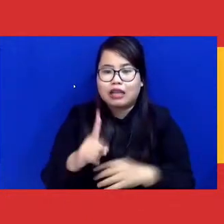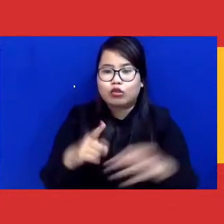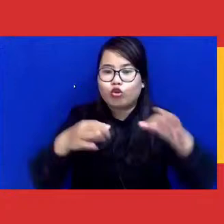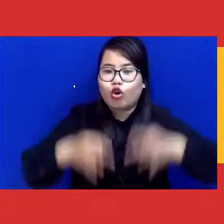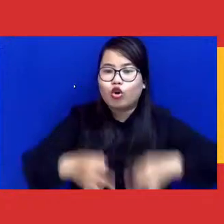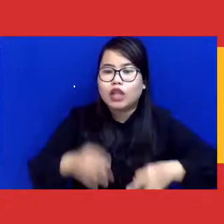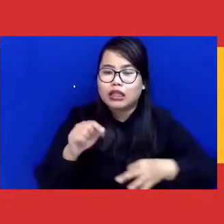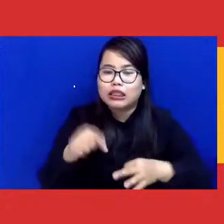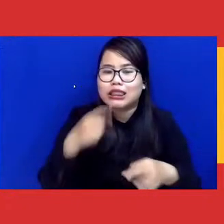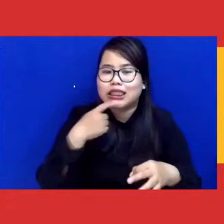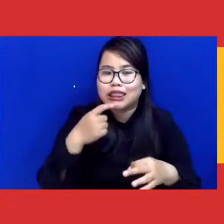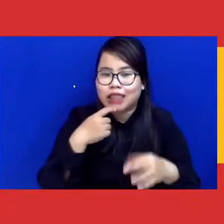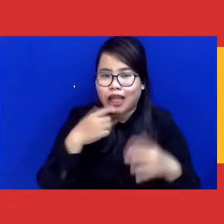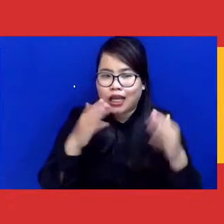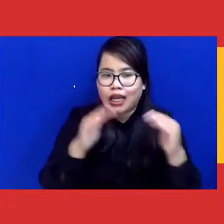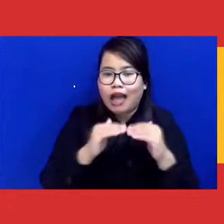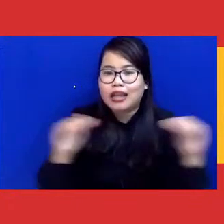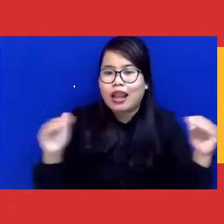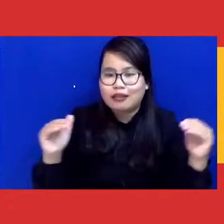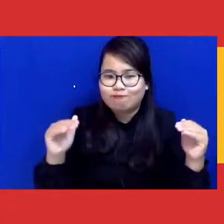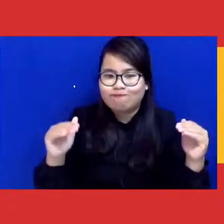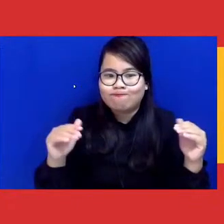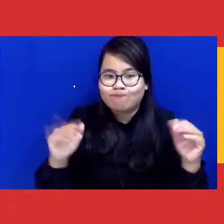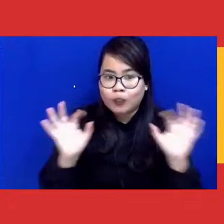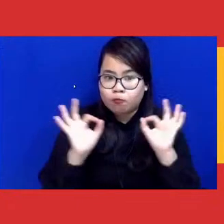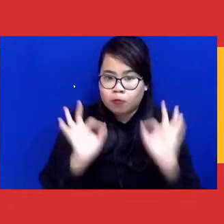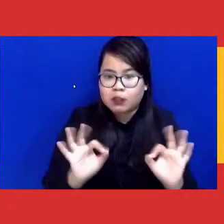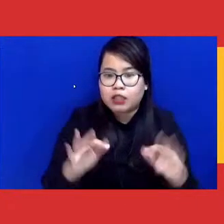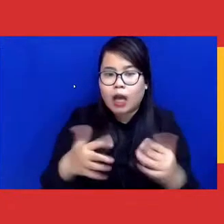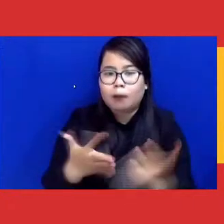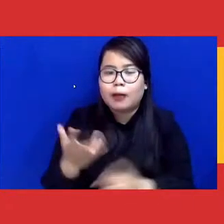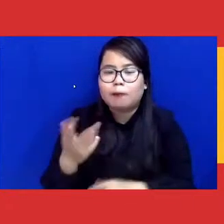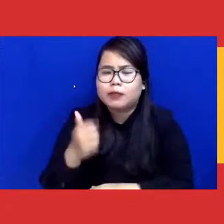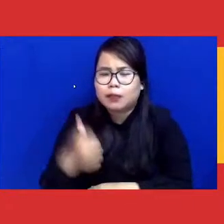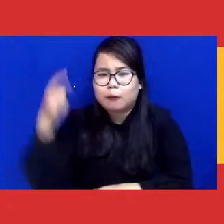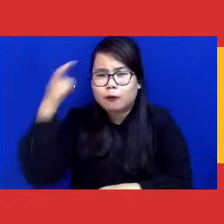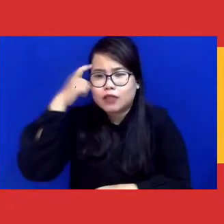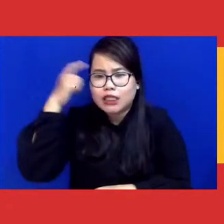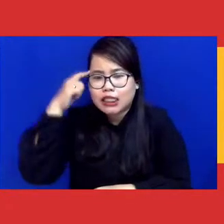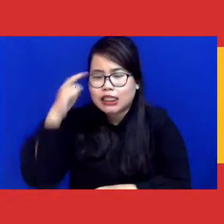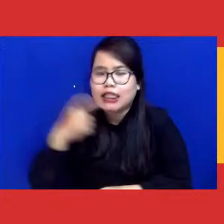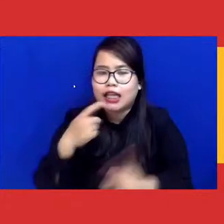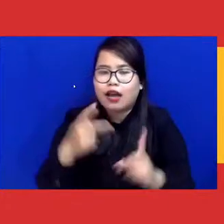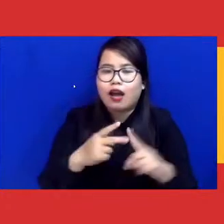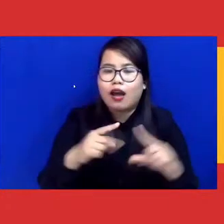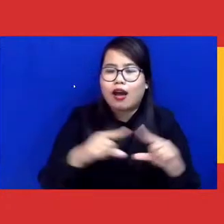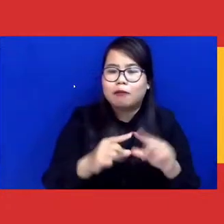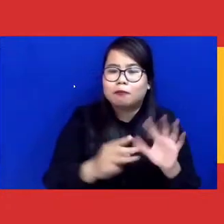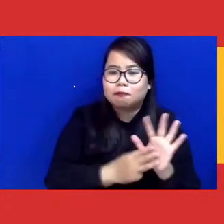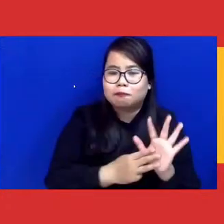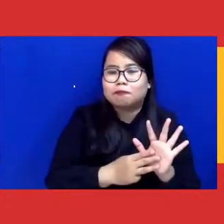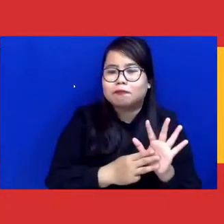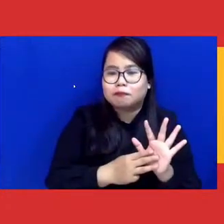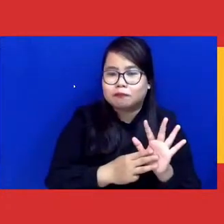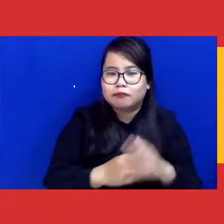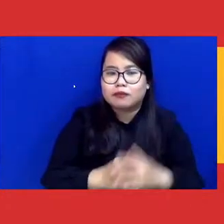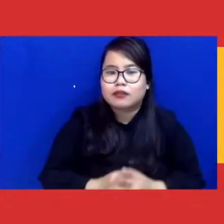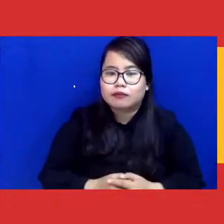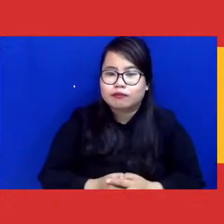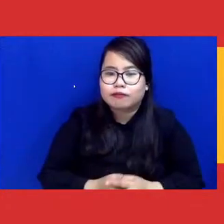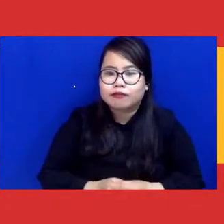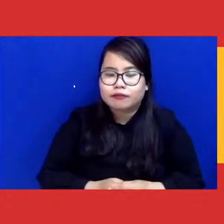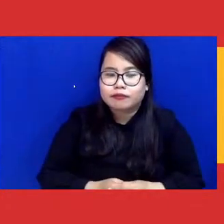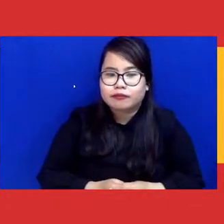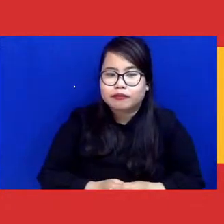berbasis tentang keadilan dan tentu memikirkan tentang asasi human rights dalam hal ini.